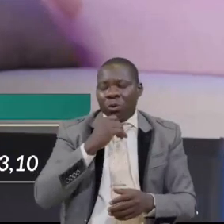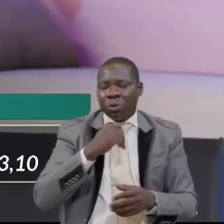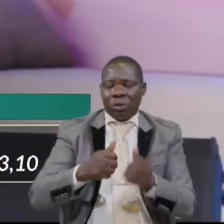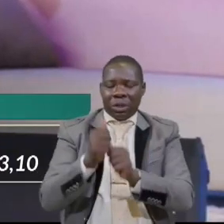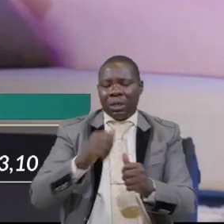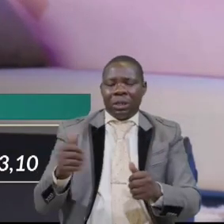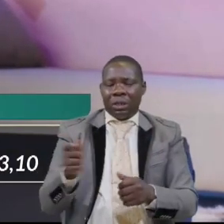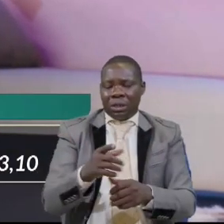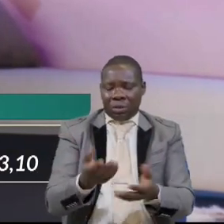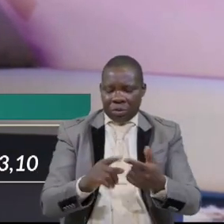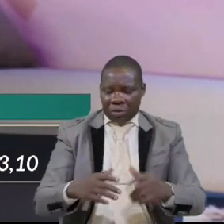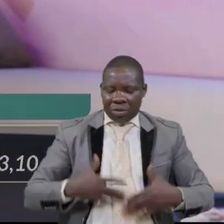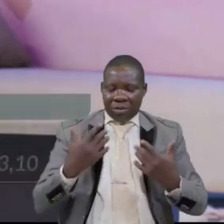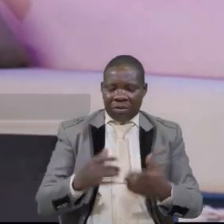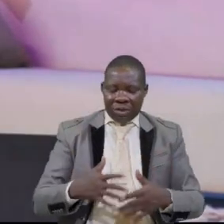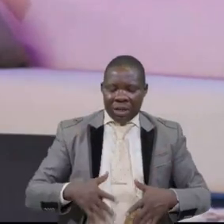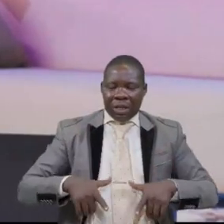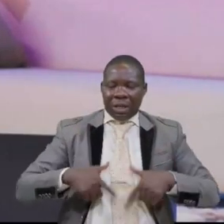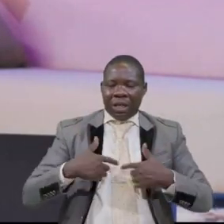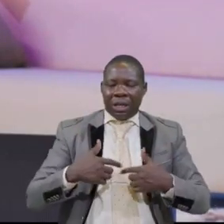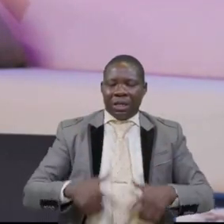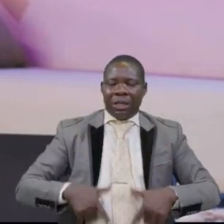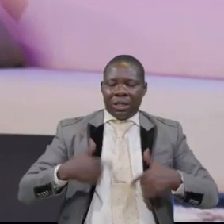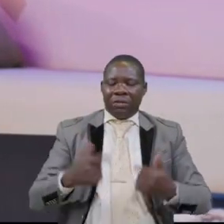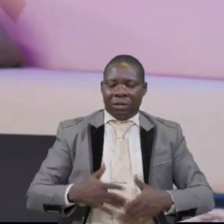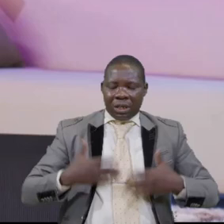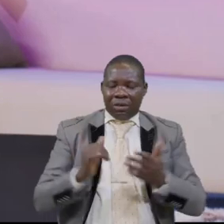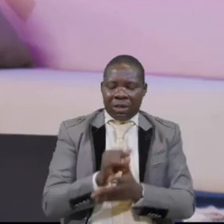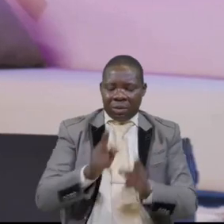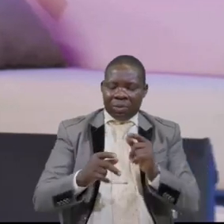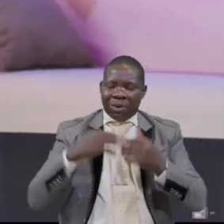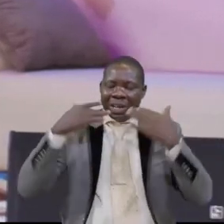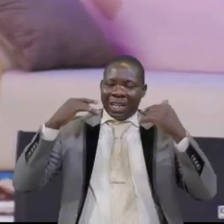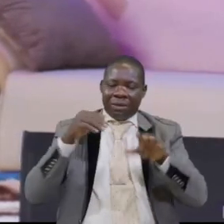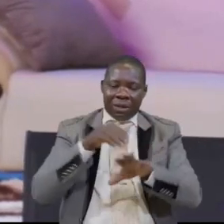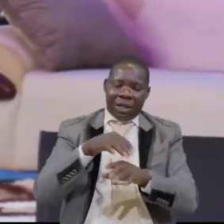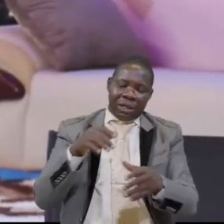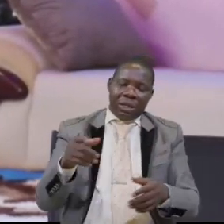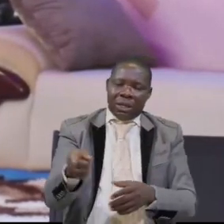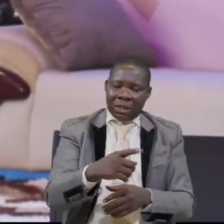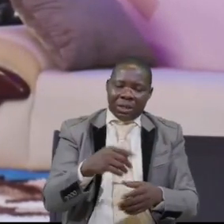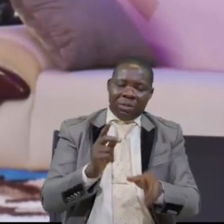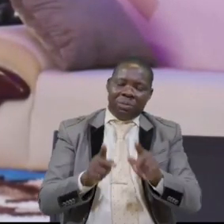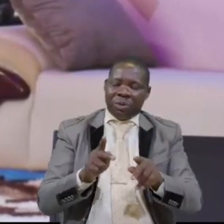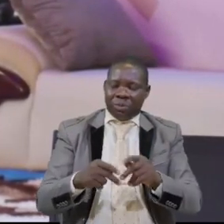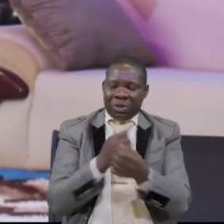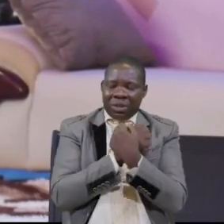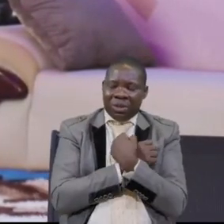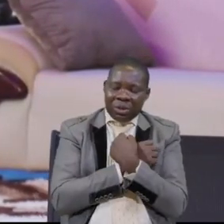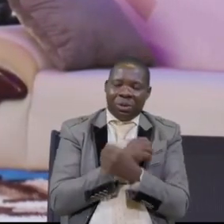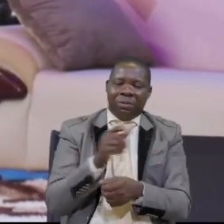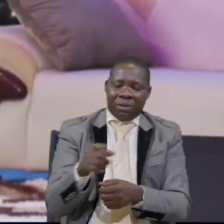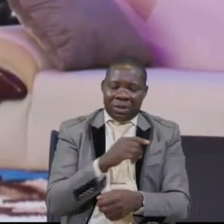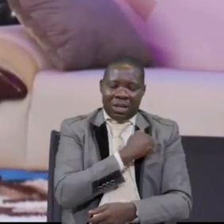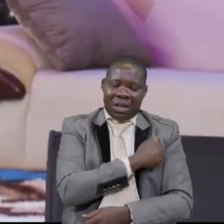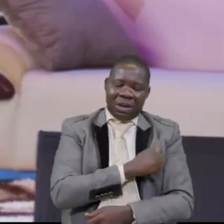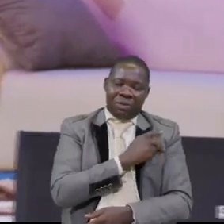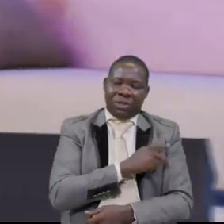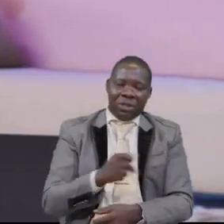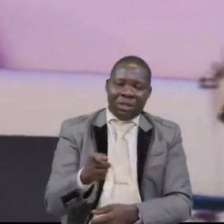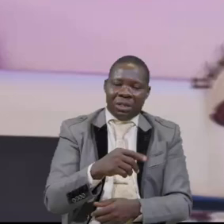les gens sourient, ils veulent être sûrs que les gens les aiment, que les gens les apprécient, ils veulent être sûrs que les gens pensent